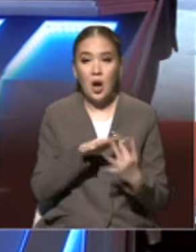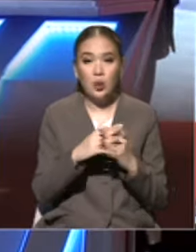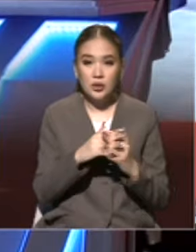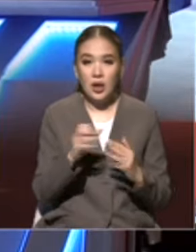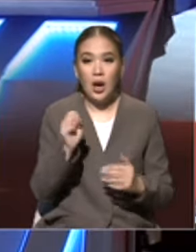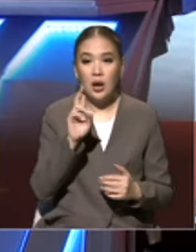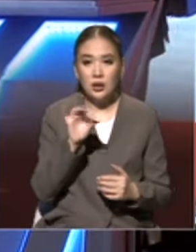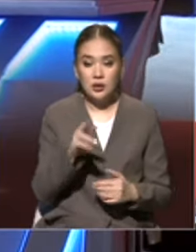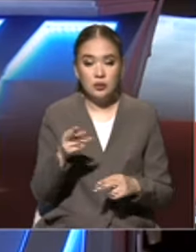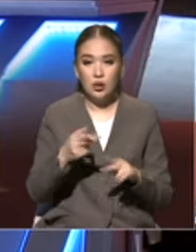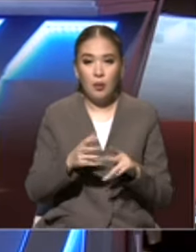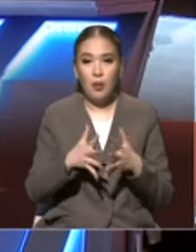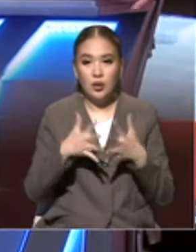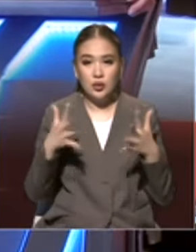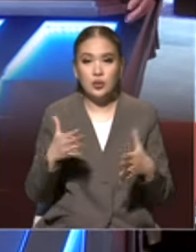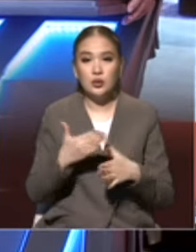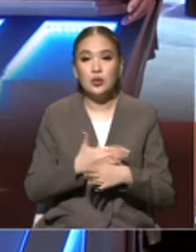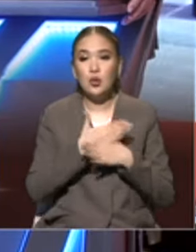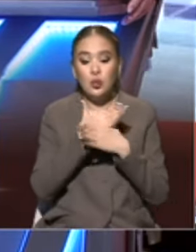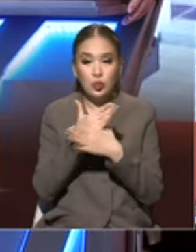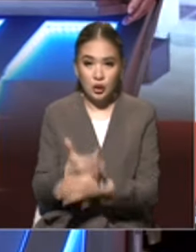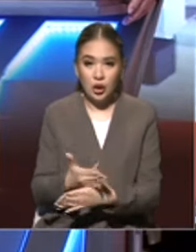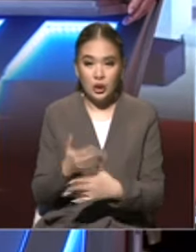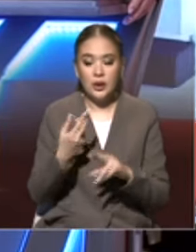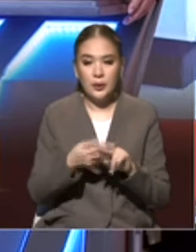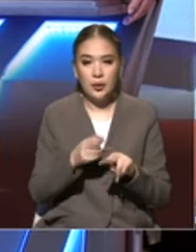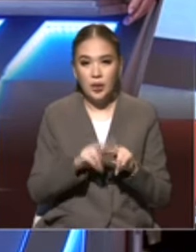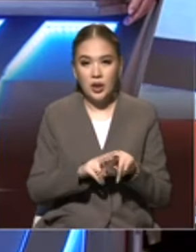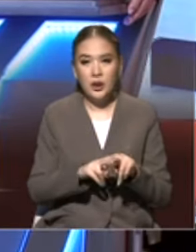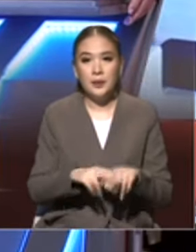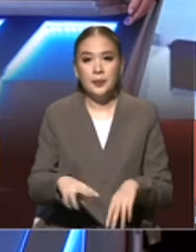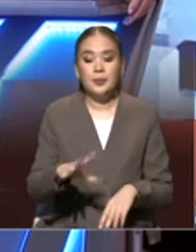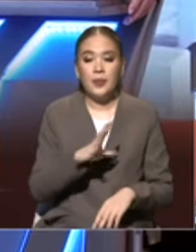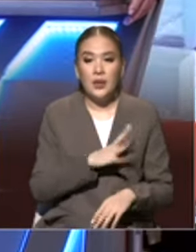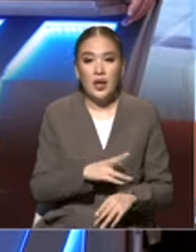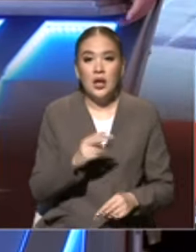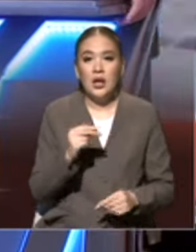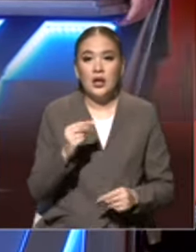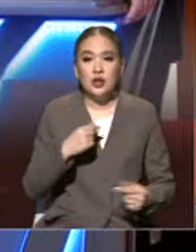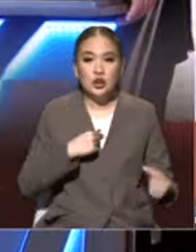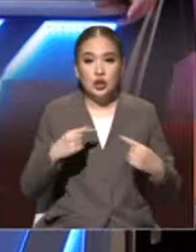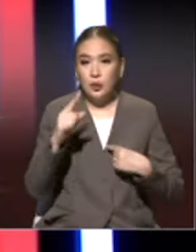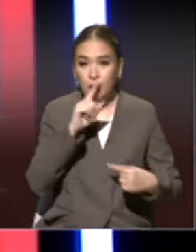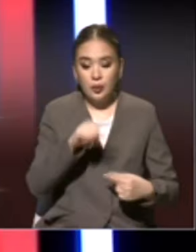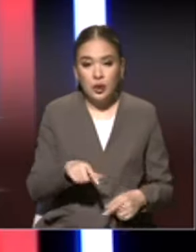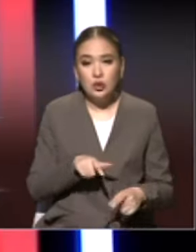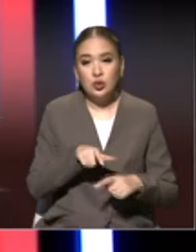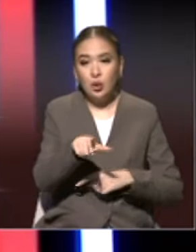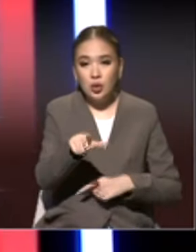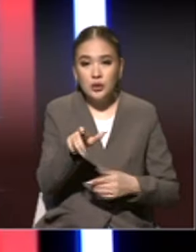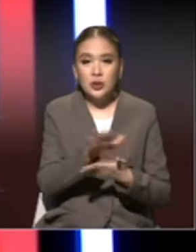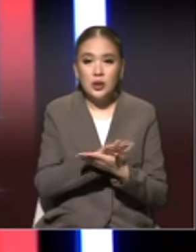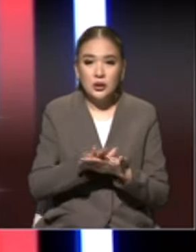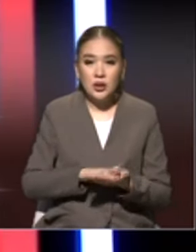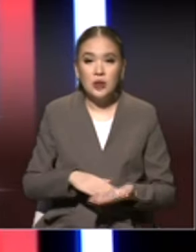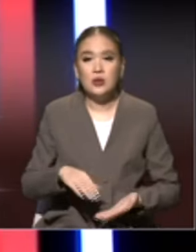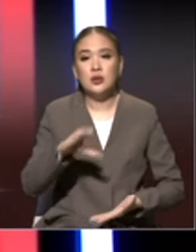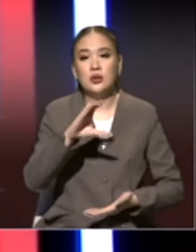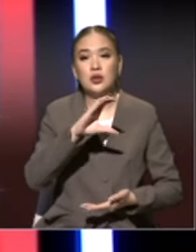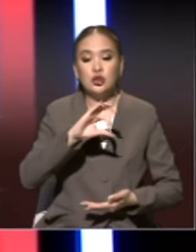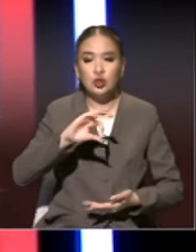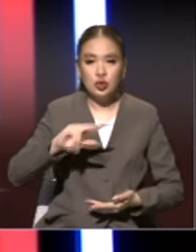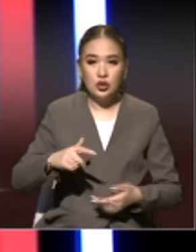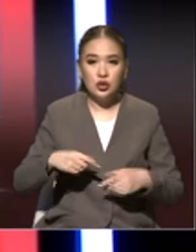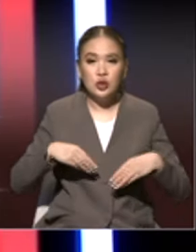әкімдерге бұл үлкен көмек, олар жаңағы қиналмай жаңағы өзінің сол қаржыны жұмсауға. Жолын тазалайды дейсіз ғой. Иә. Тұзын себет. Көшесін тазалайды